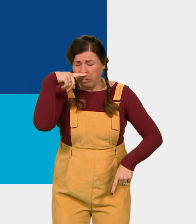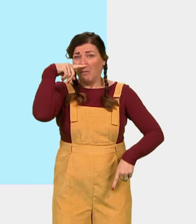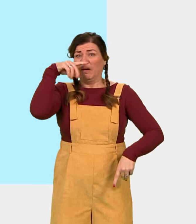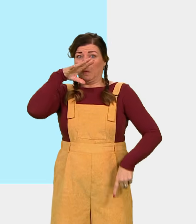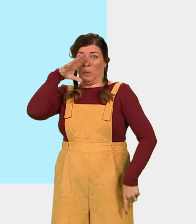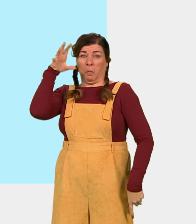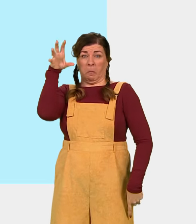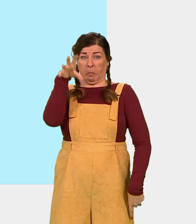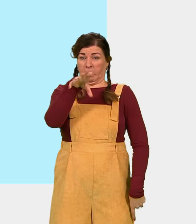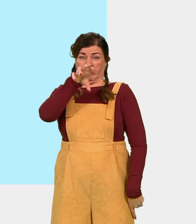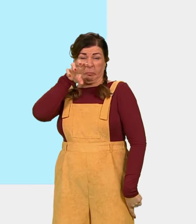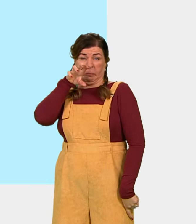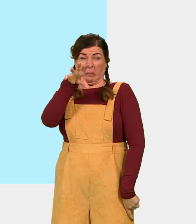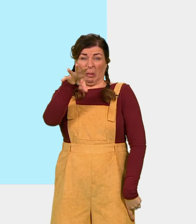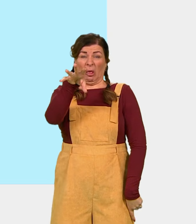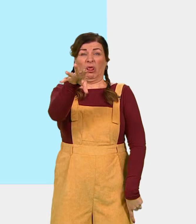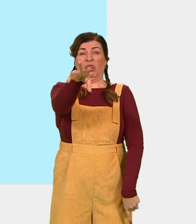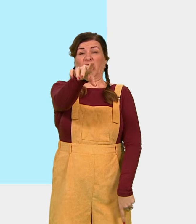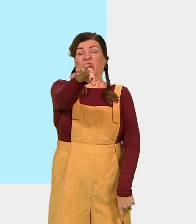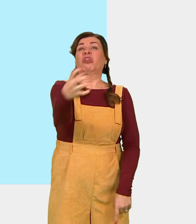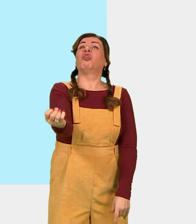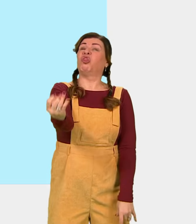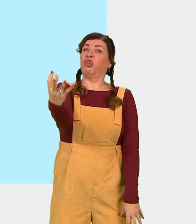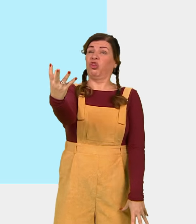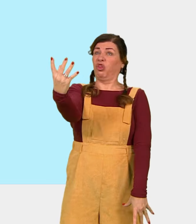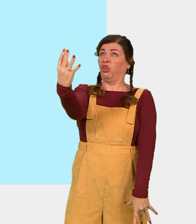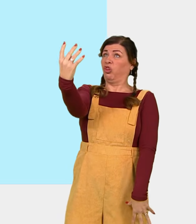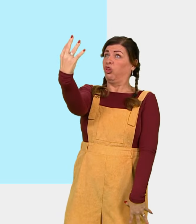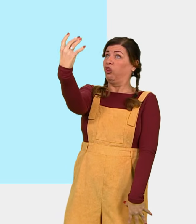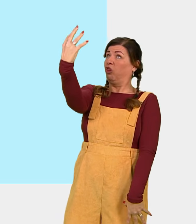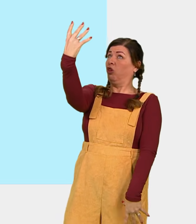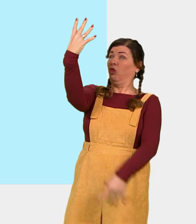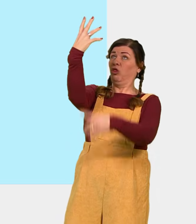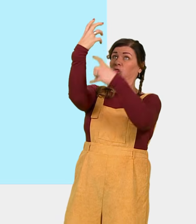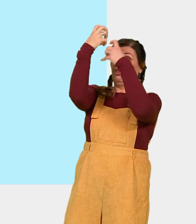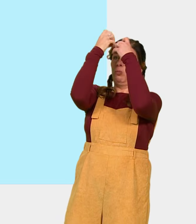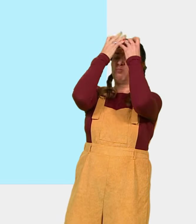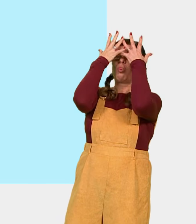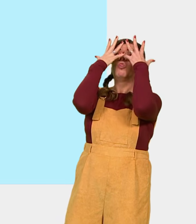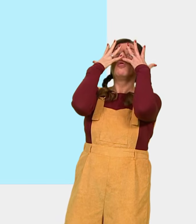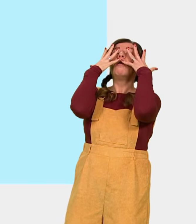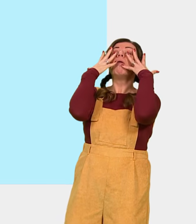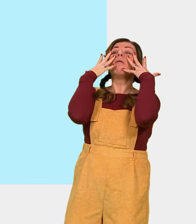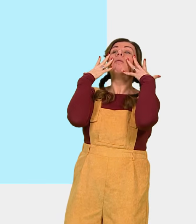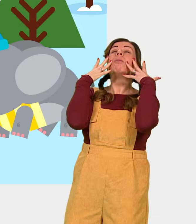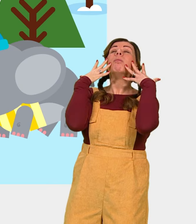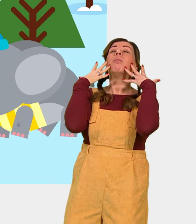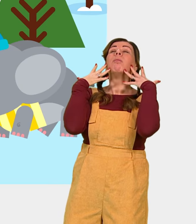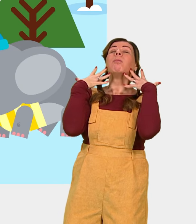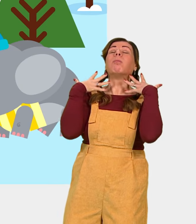man. Roedd dal ychydig o eira ar ôl yn ei drwnc, ond roedd e wedi troi'n slwdge